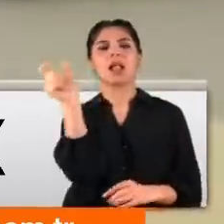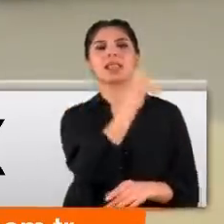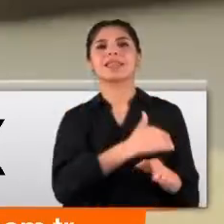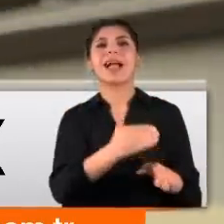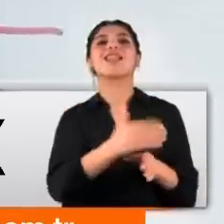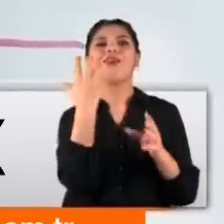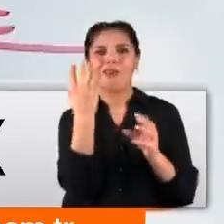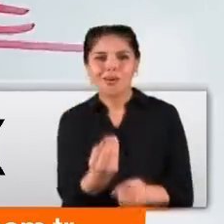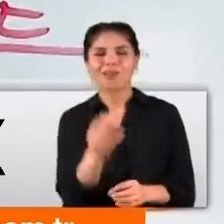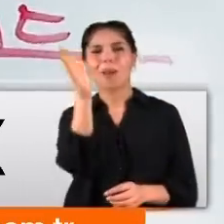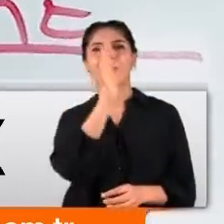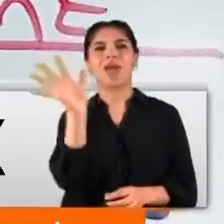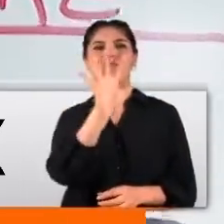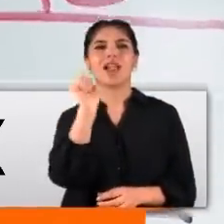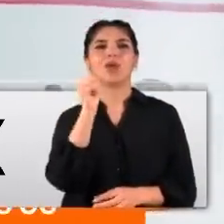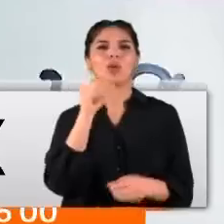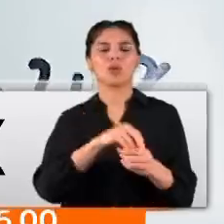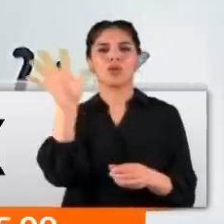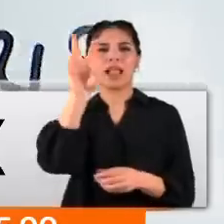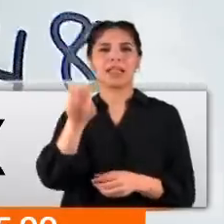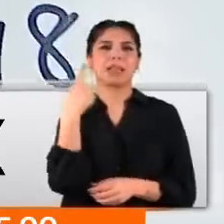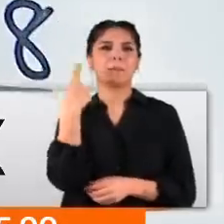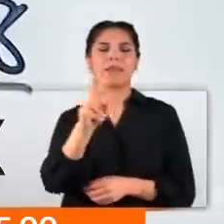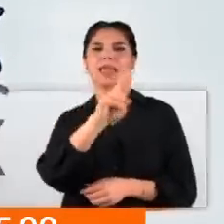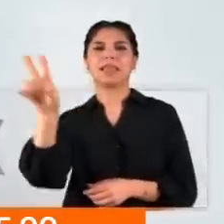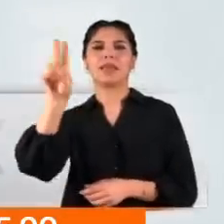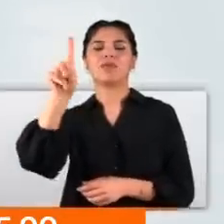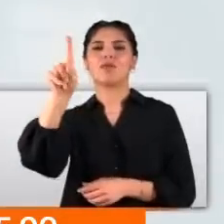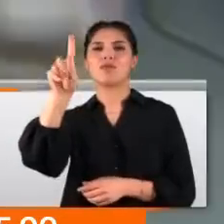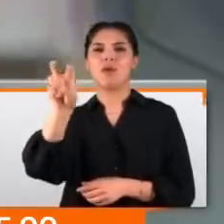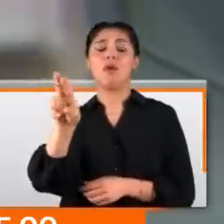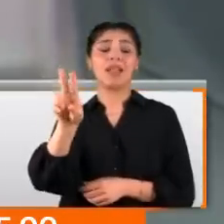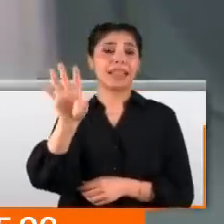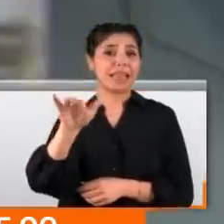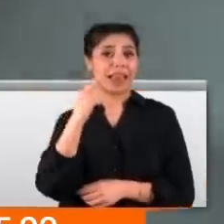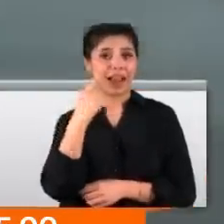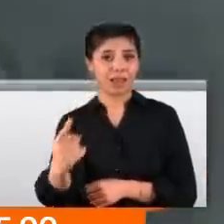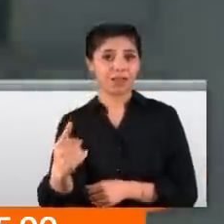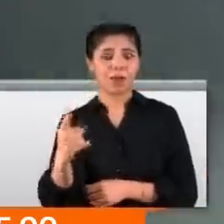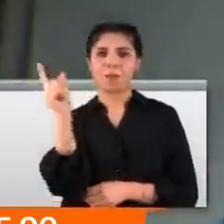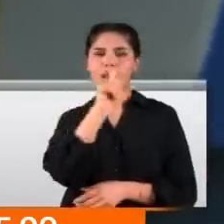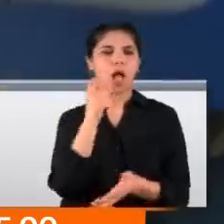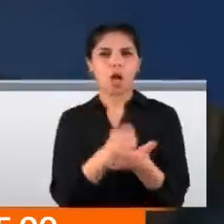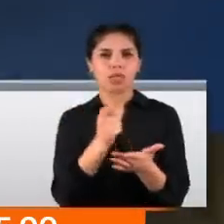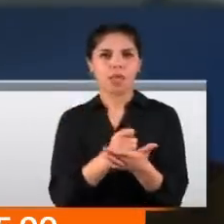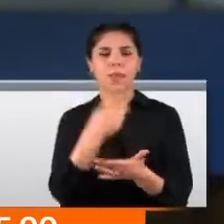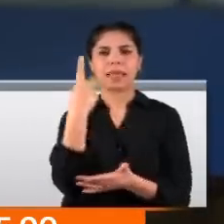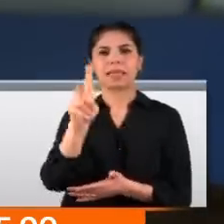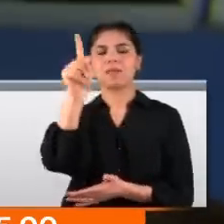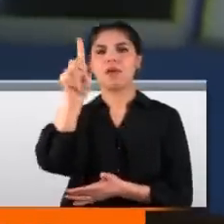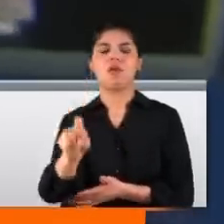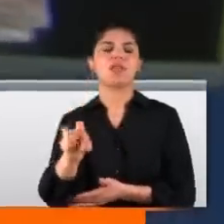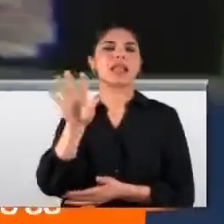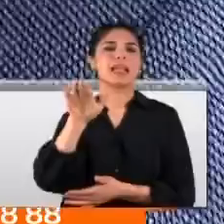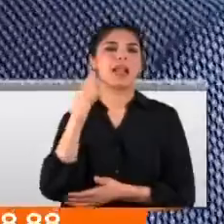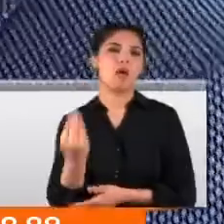vade yapılırsa 550 gün için 58.712 lira olan askerlik borçlanmasının aylık ödemesi 2.018